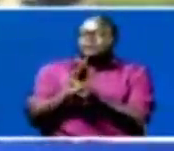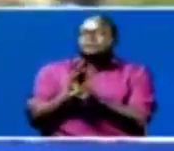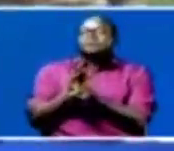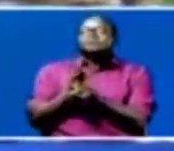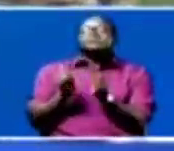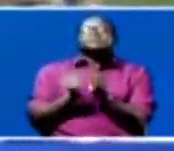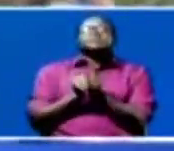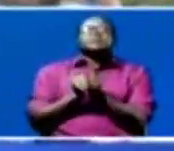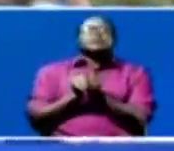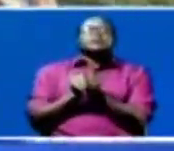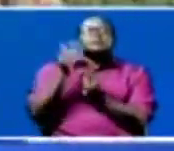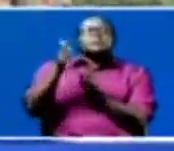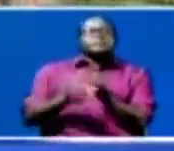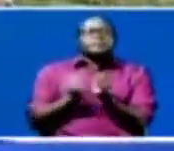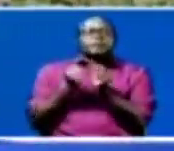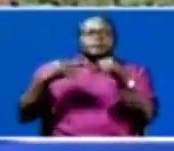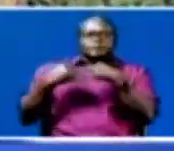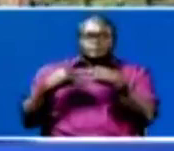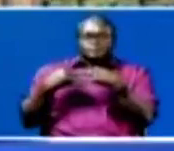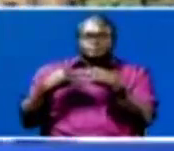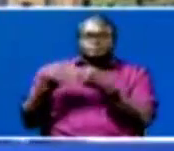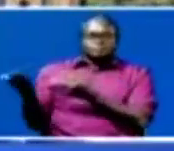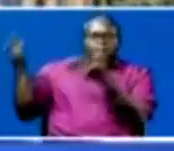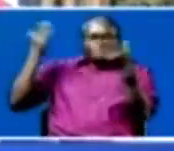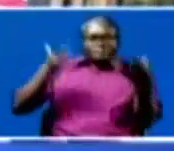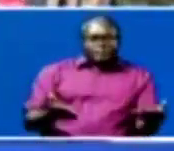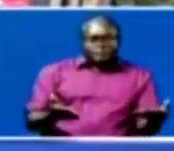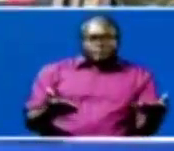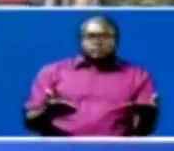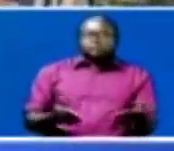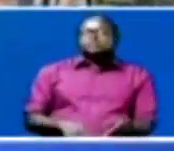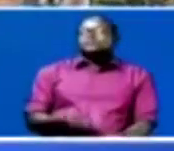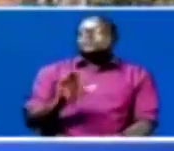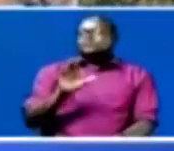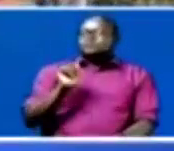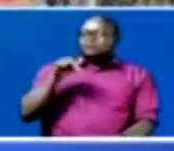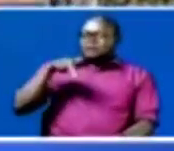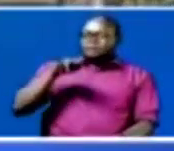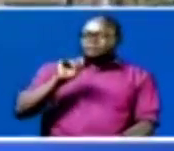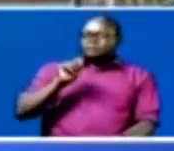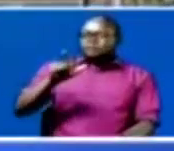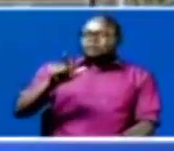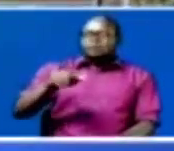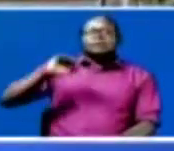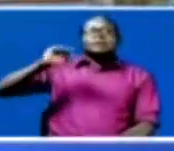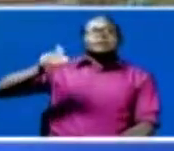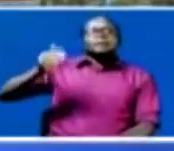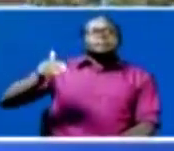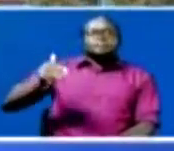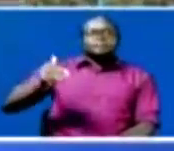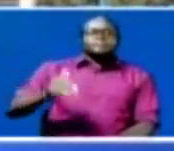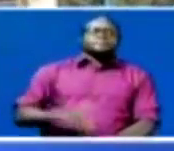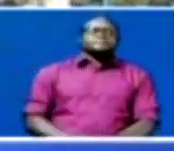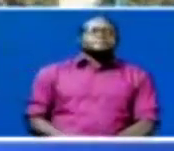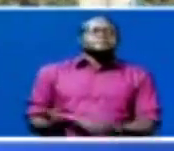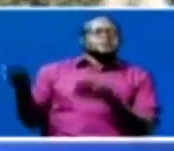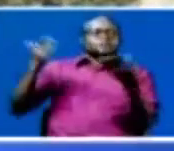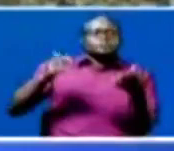13 13 10 18 hatimaye akihamishwa na kupelekwa kwenye kituo cha polisi cha Capitol Hill kusubiri kupelekwa kotini juma